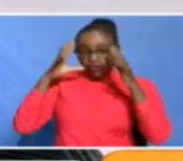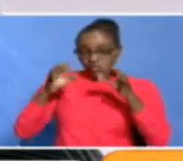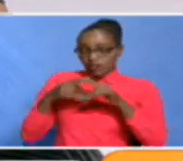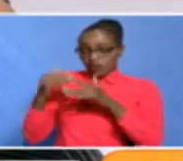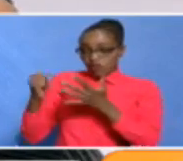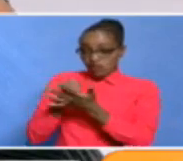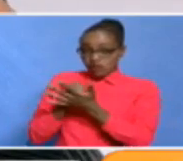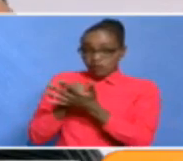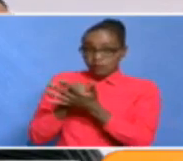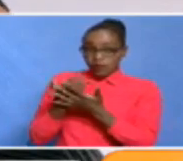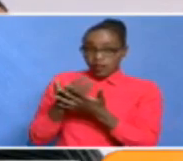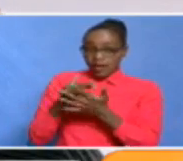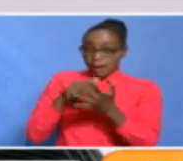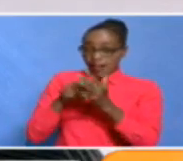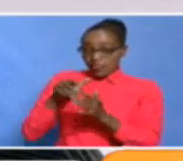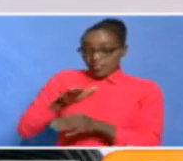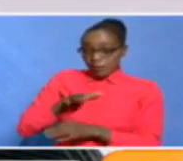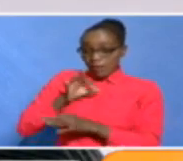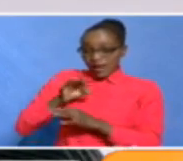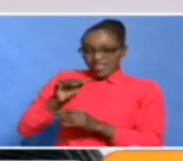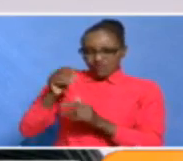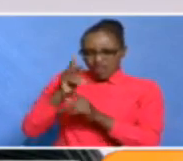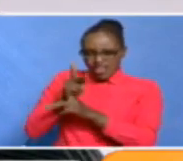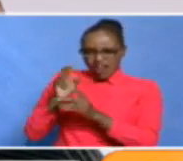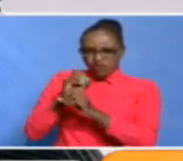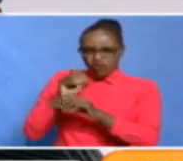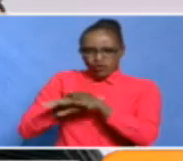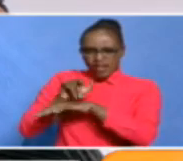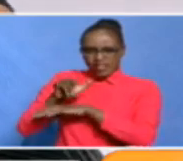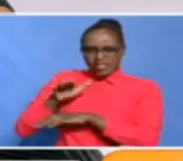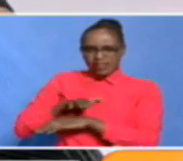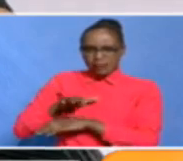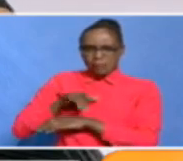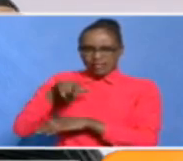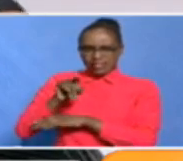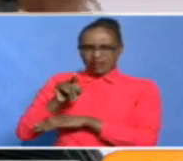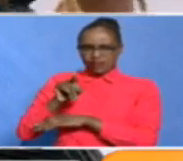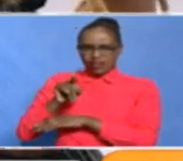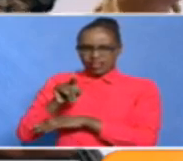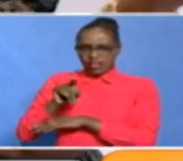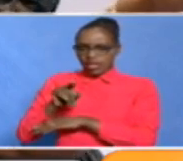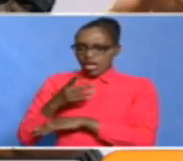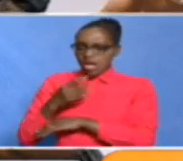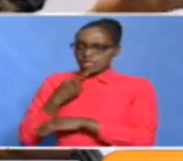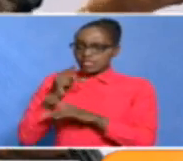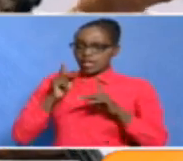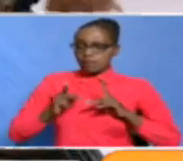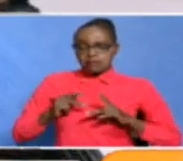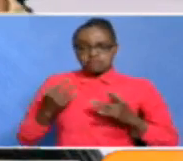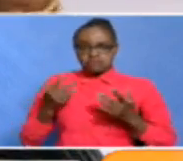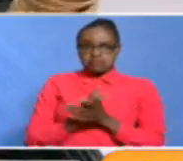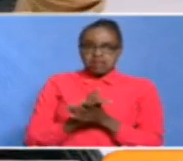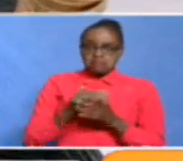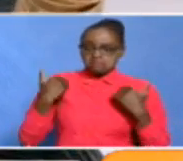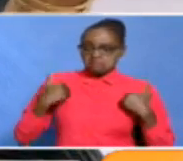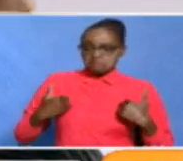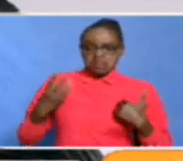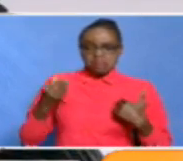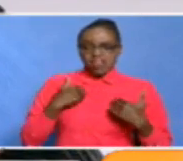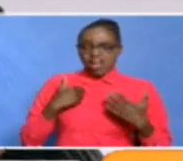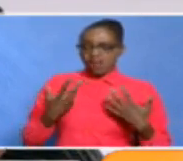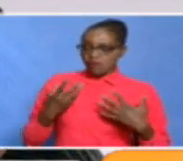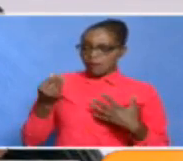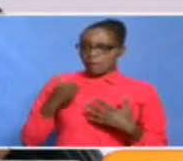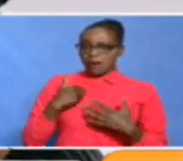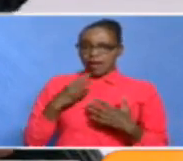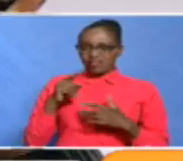ameajiriwa. Utamkuta kwamba yule mama usipochunga, utamkuta kwamba yule mama anakuwa hata naelezea watu. Mimi niko na pesa nyingi. Yeye ana